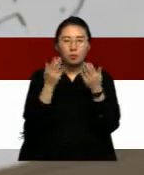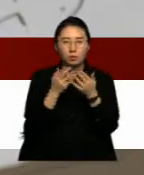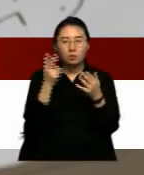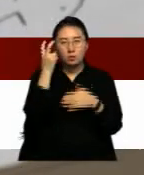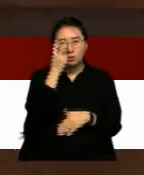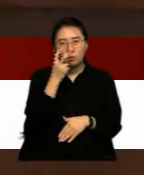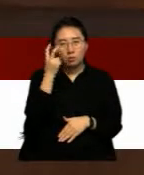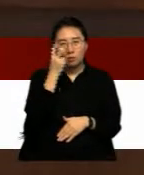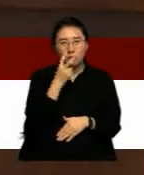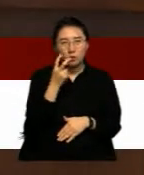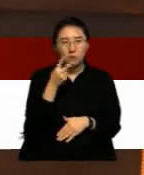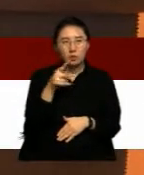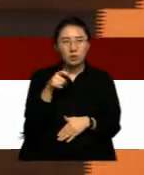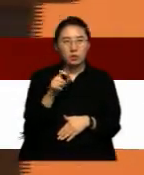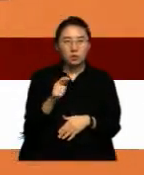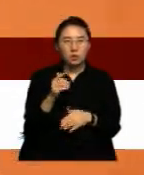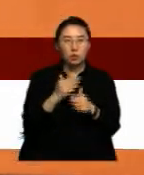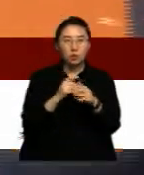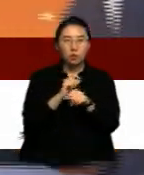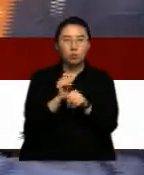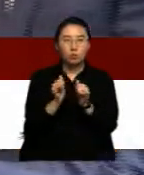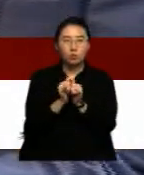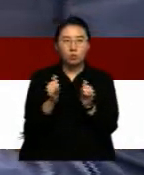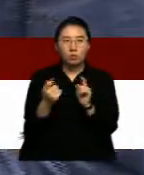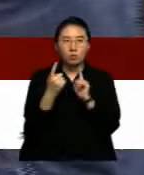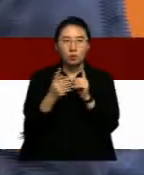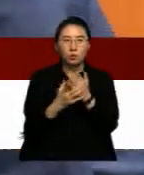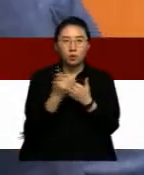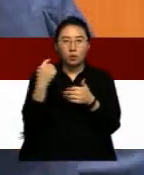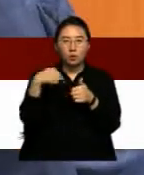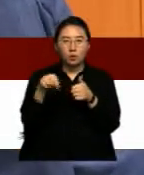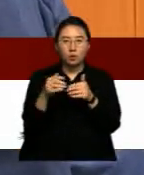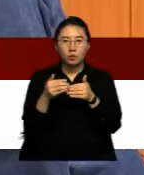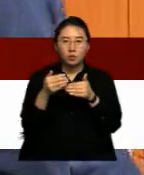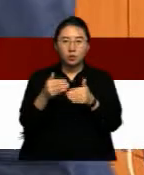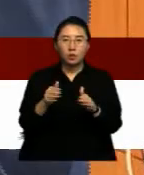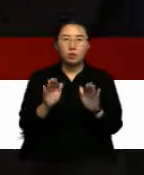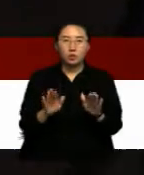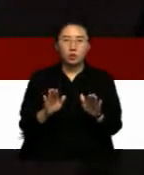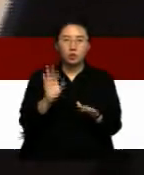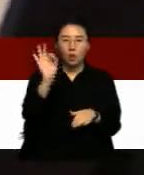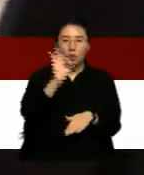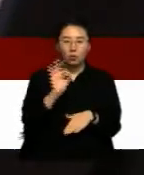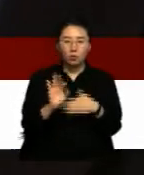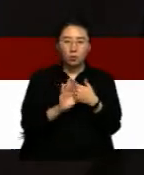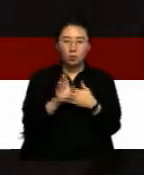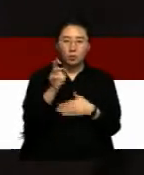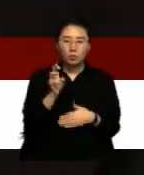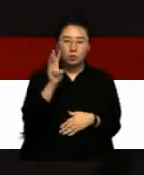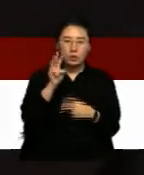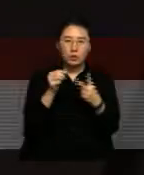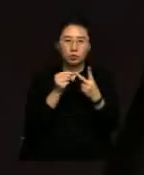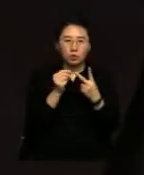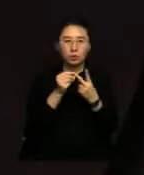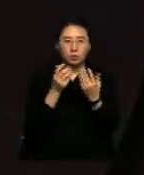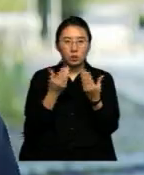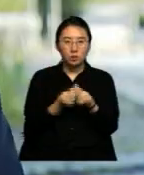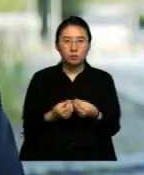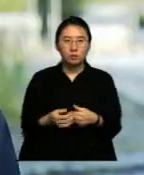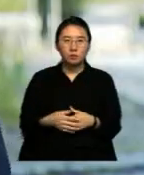모색했습니다. 대진대가 공무원을 대상으로 통일 교육을 진행한 건 연천군에 이어 포천시가 두 번째